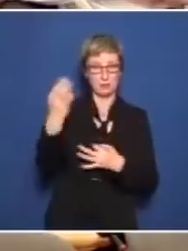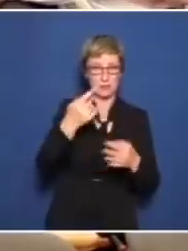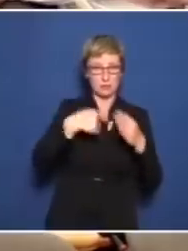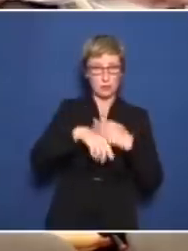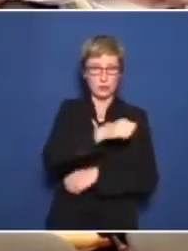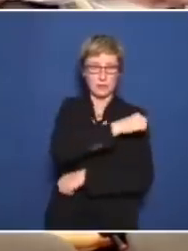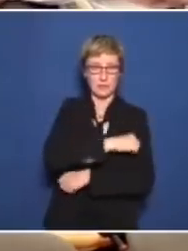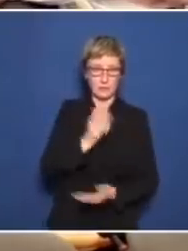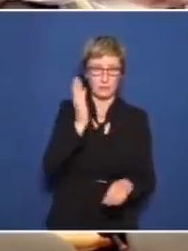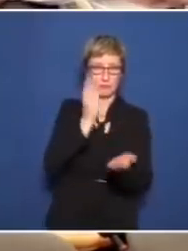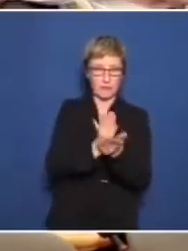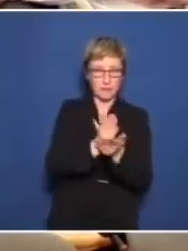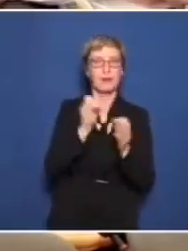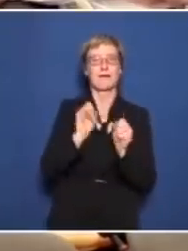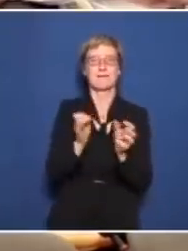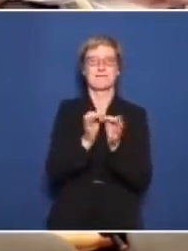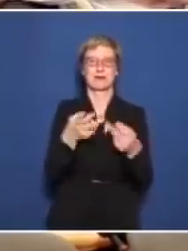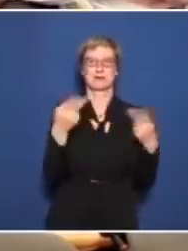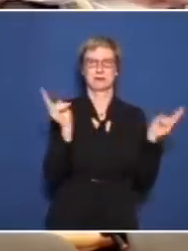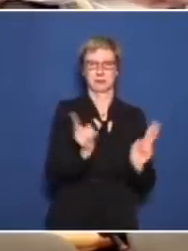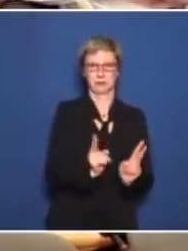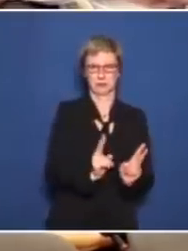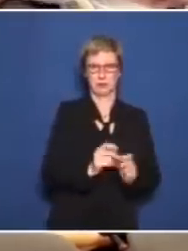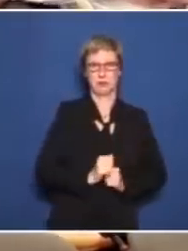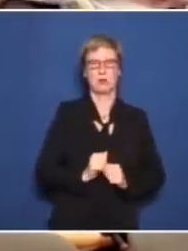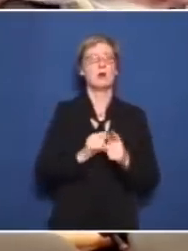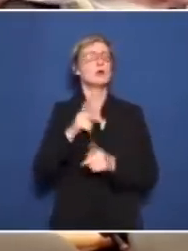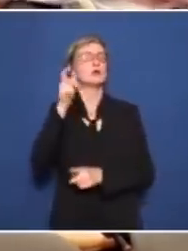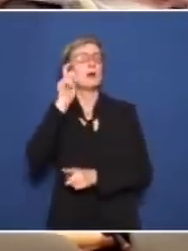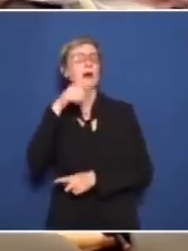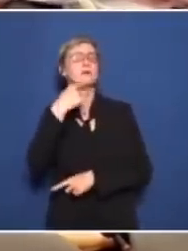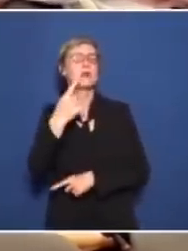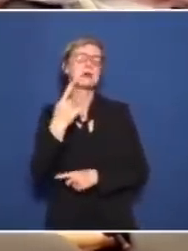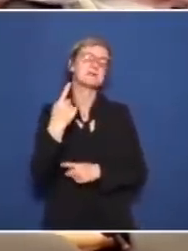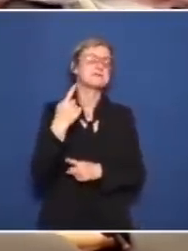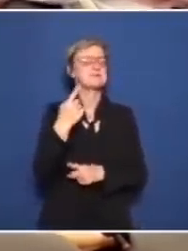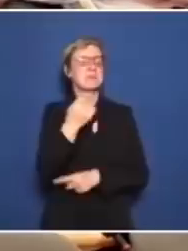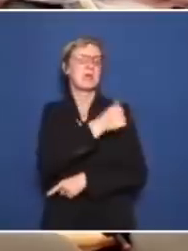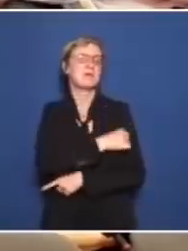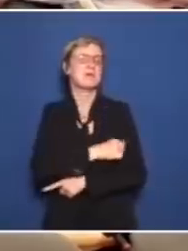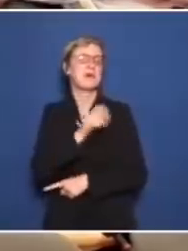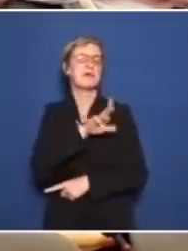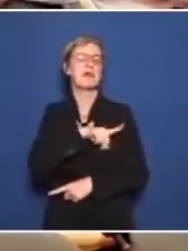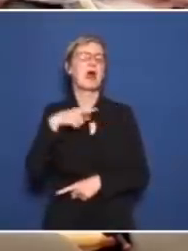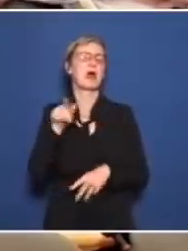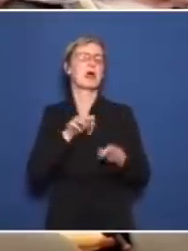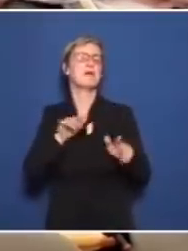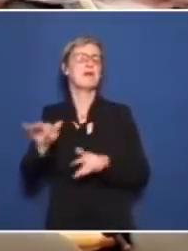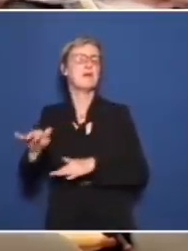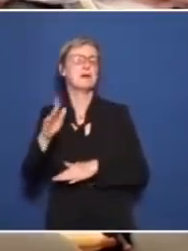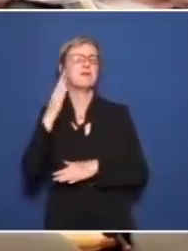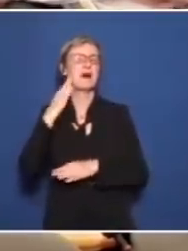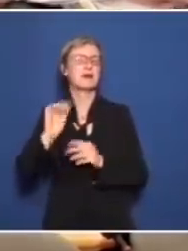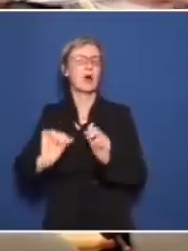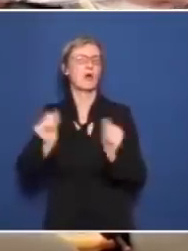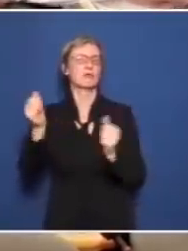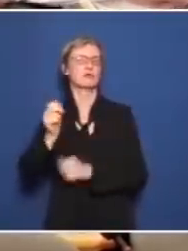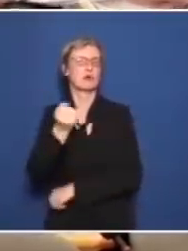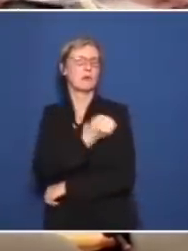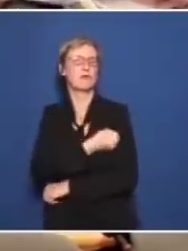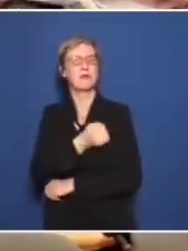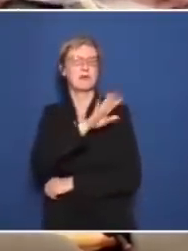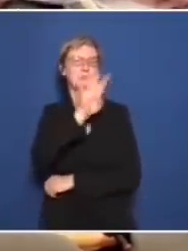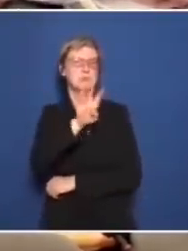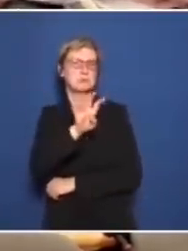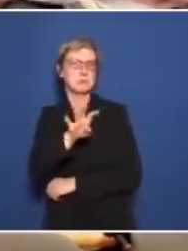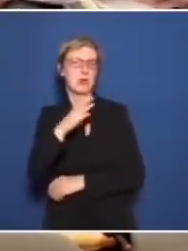Gleichzeitig sagte Herr Spahn, es ist noch unklar, wie lange die Impfung wirkt, wann man wieder impfen muss. Gibt es da einen